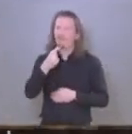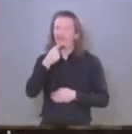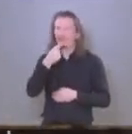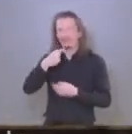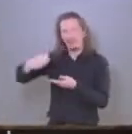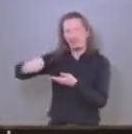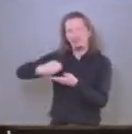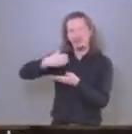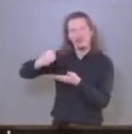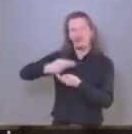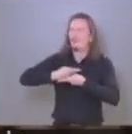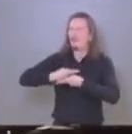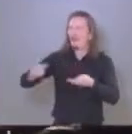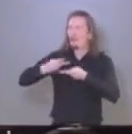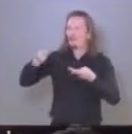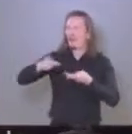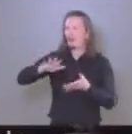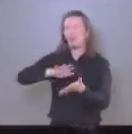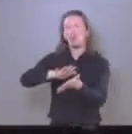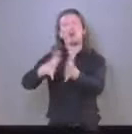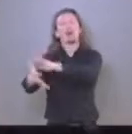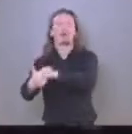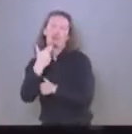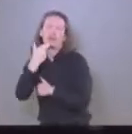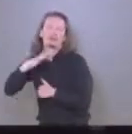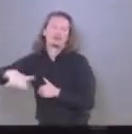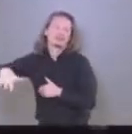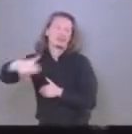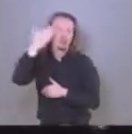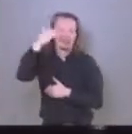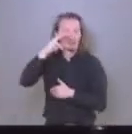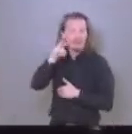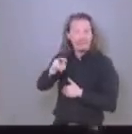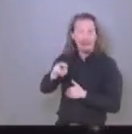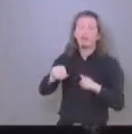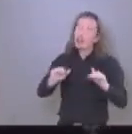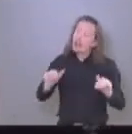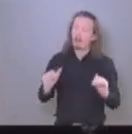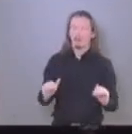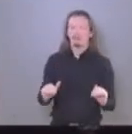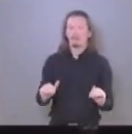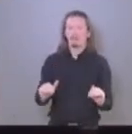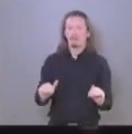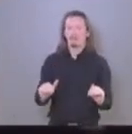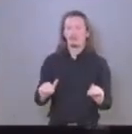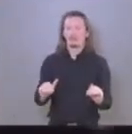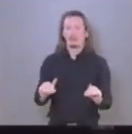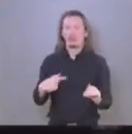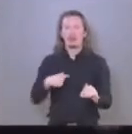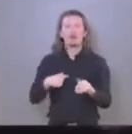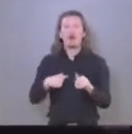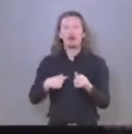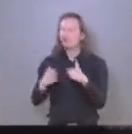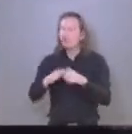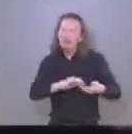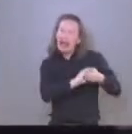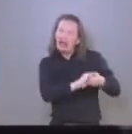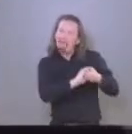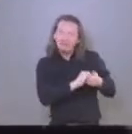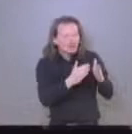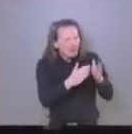fait de telle ou telle situation. Mais je suis tombé, je vérifiais, j'ai demandé à mes